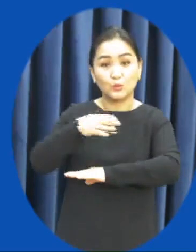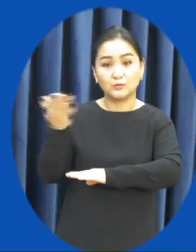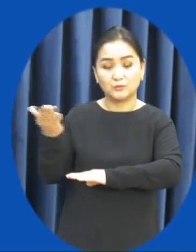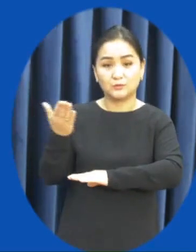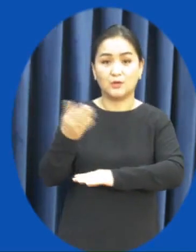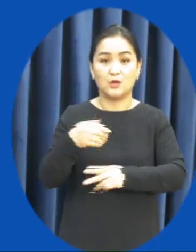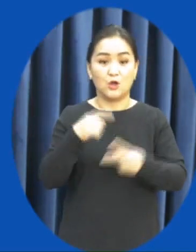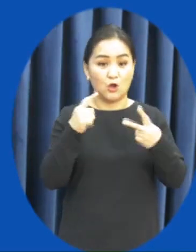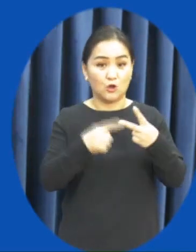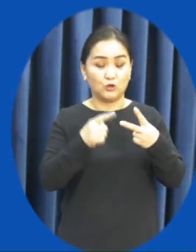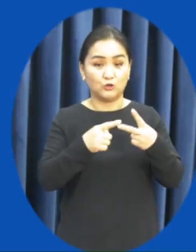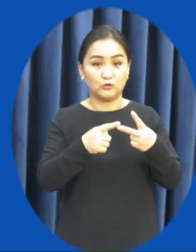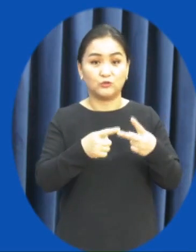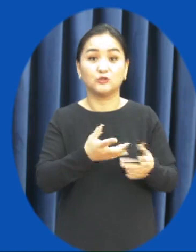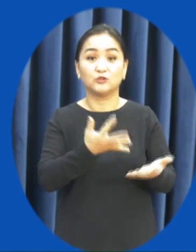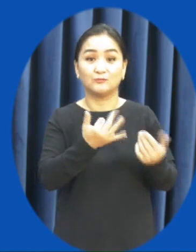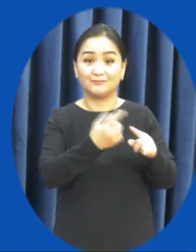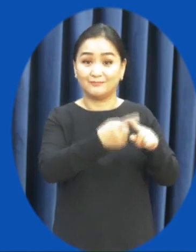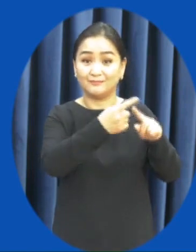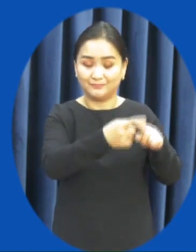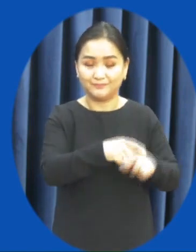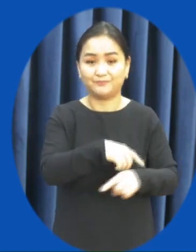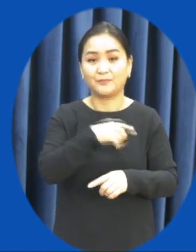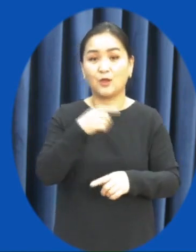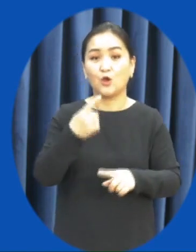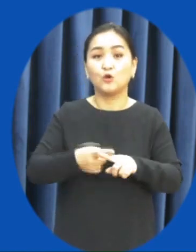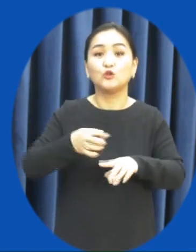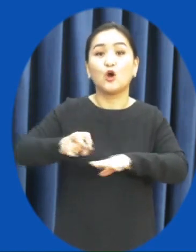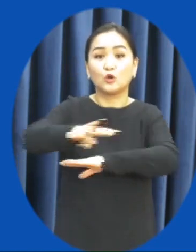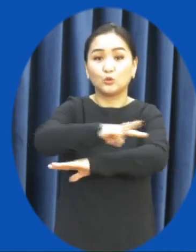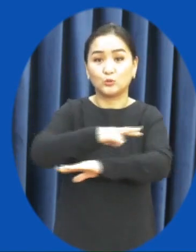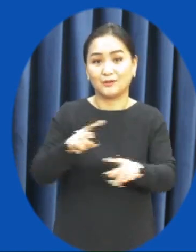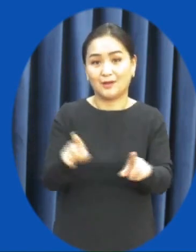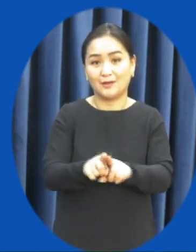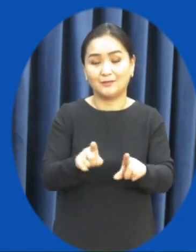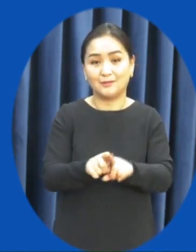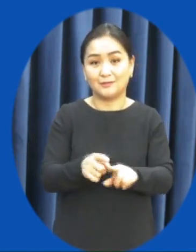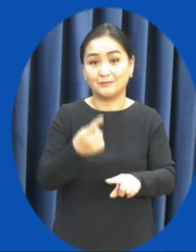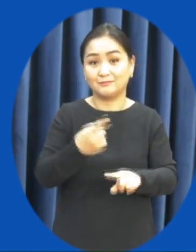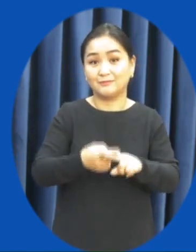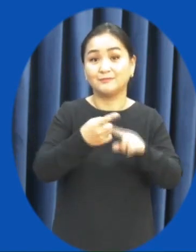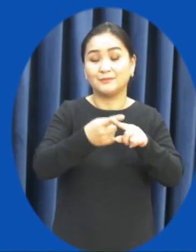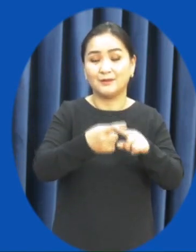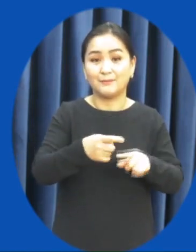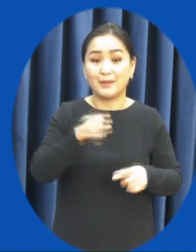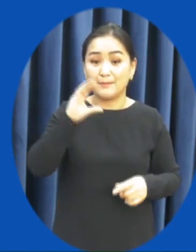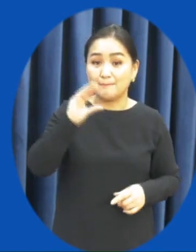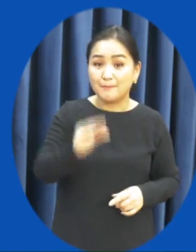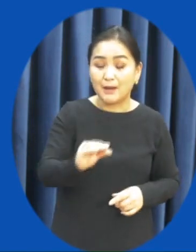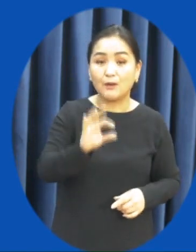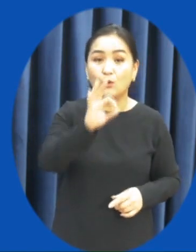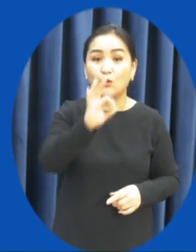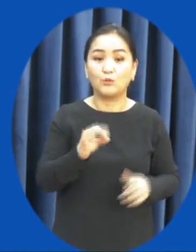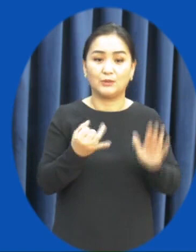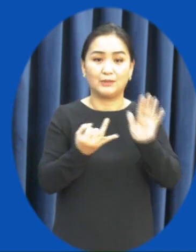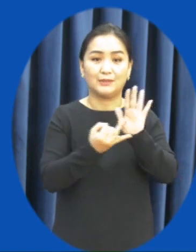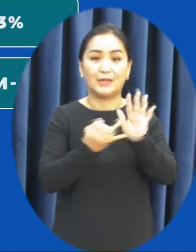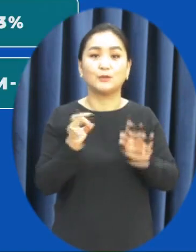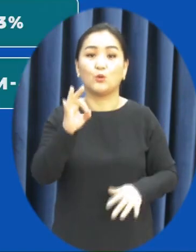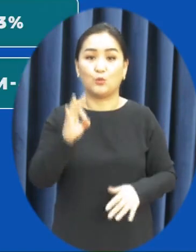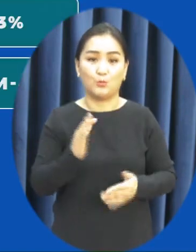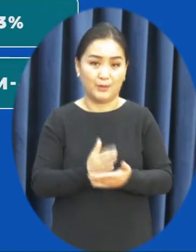སྐུག སྐུན